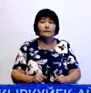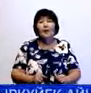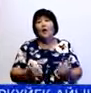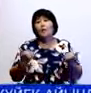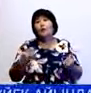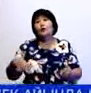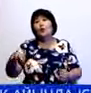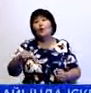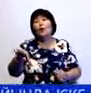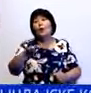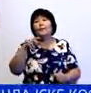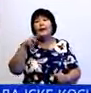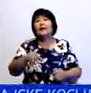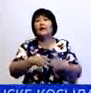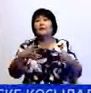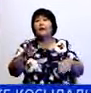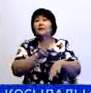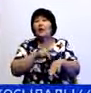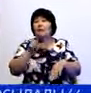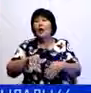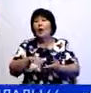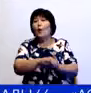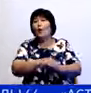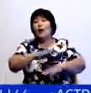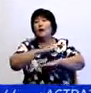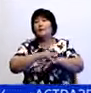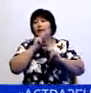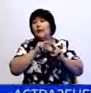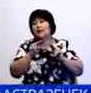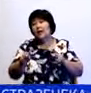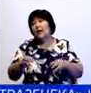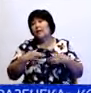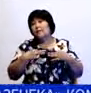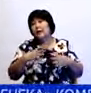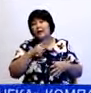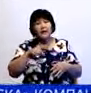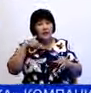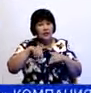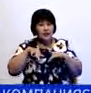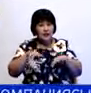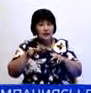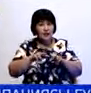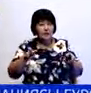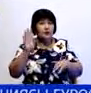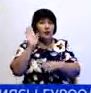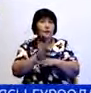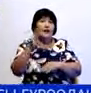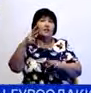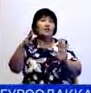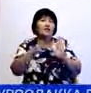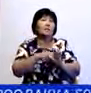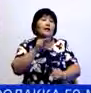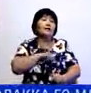Бүгінде облыс бойынша 2000-нан аса полицей қоғамдық тәртіпті қадағалайды. Мереке мезіретінде ішкі істер министрінің бұйрығымен